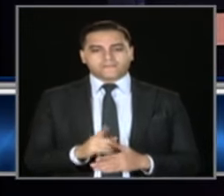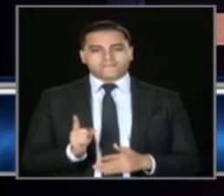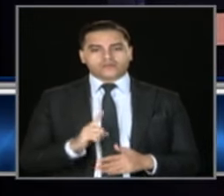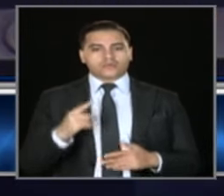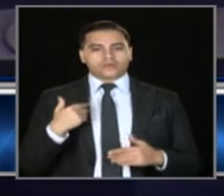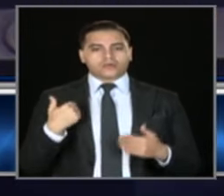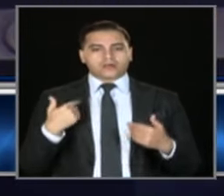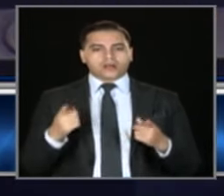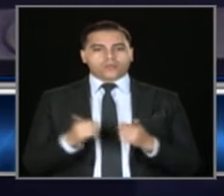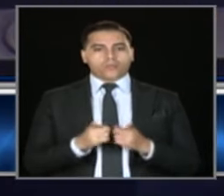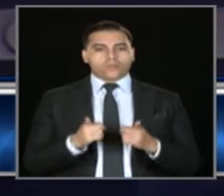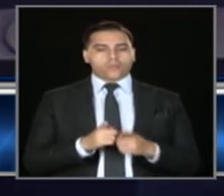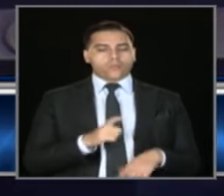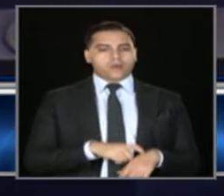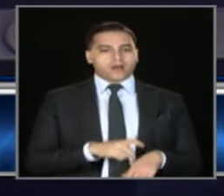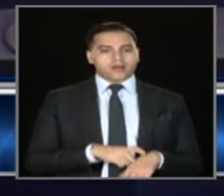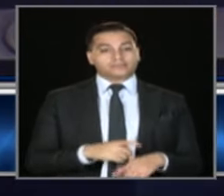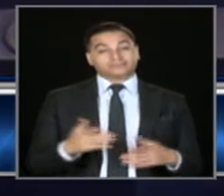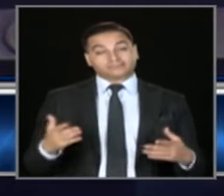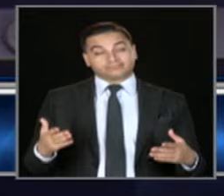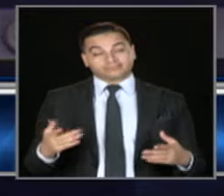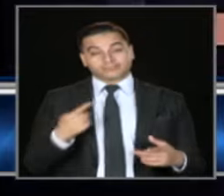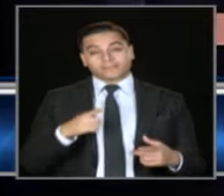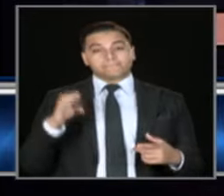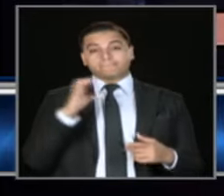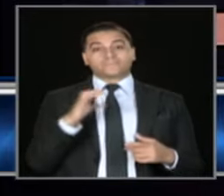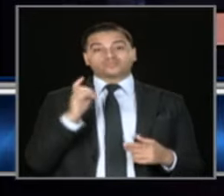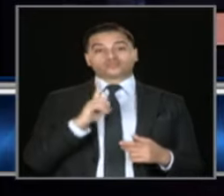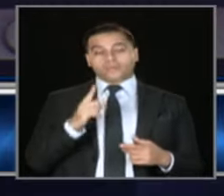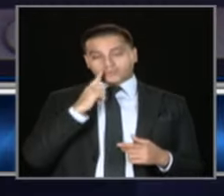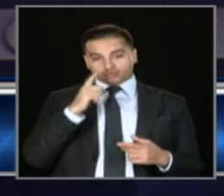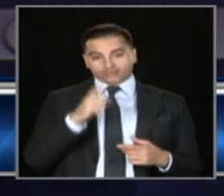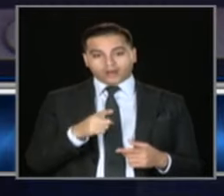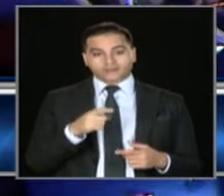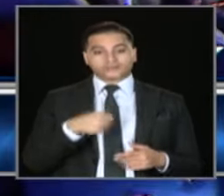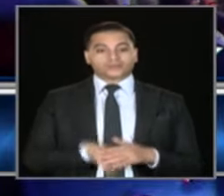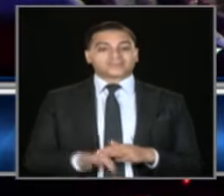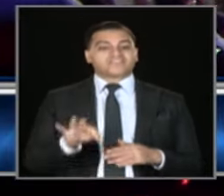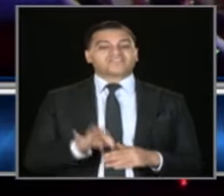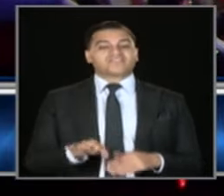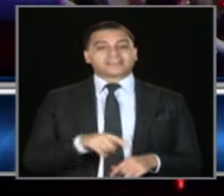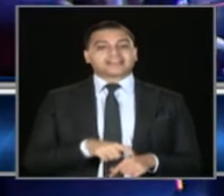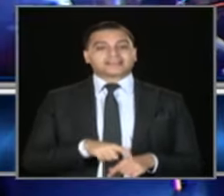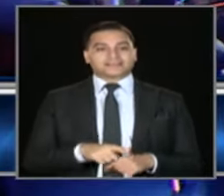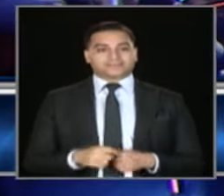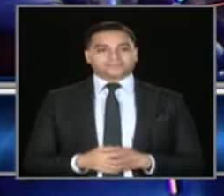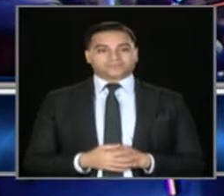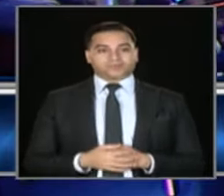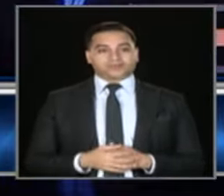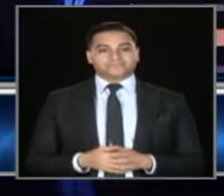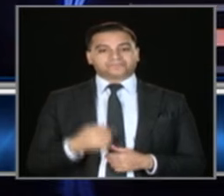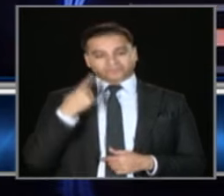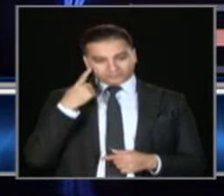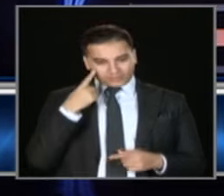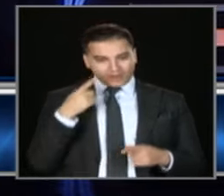صربي. لا هو مش أوروبي عامة. إجابة خاطئة. ما اعتقدش ان انتوا